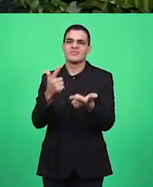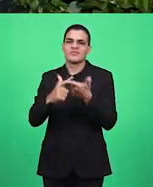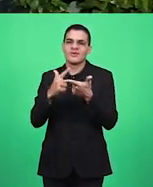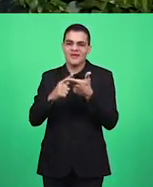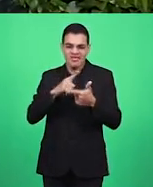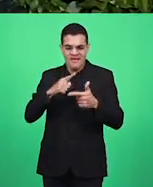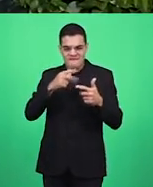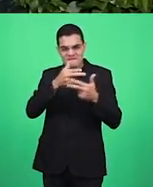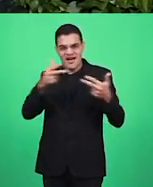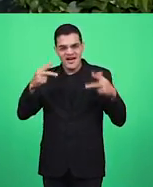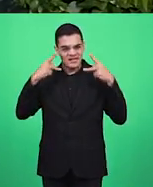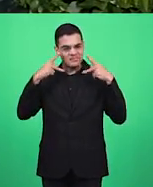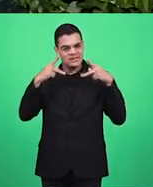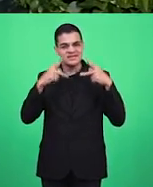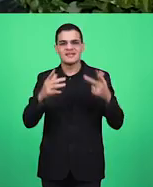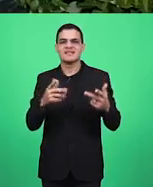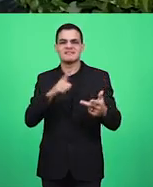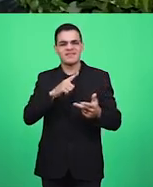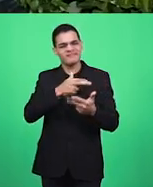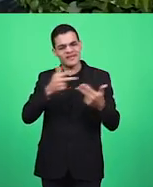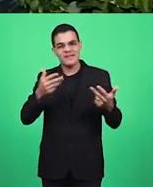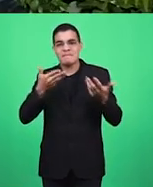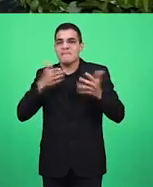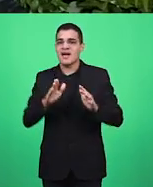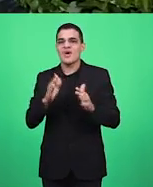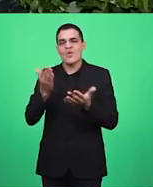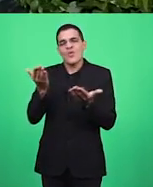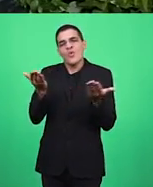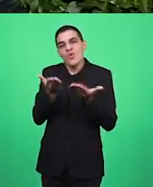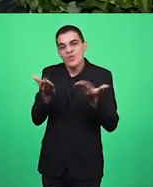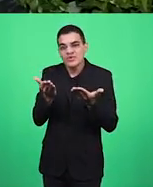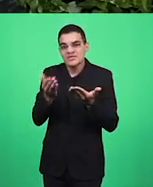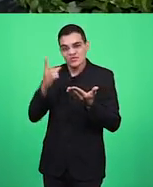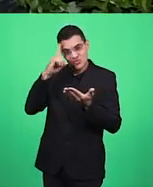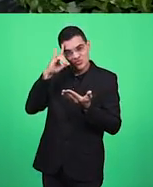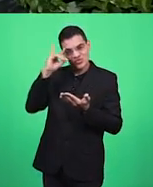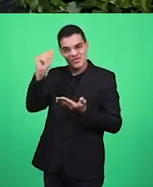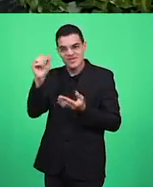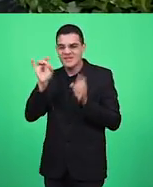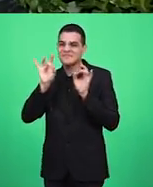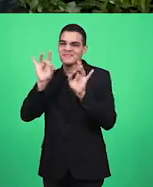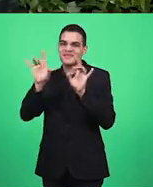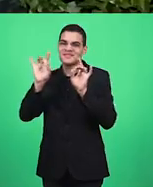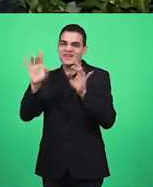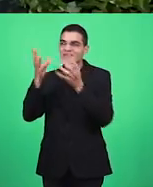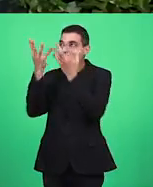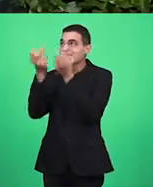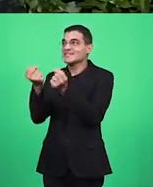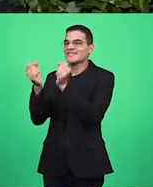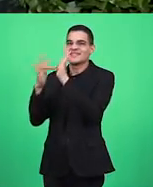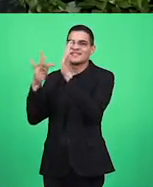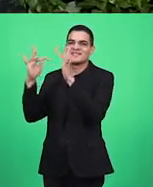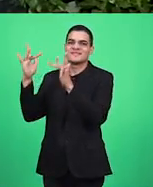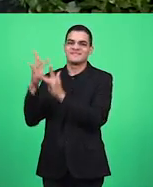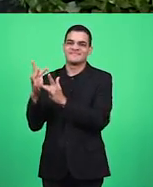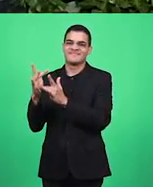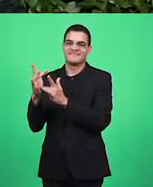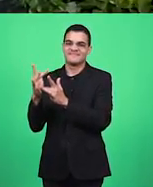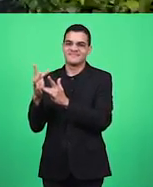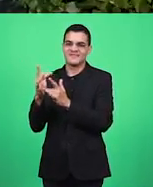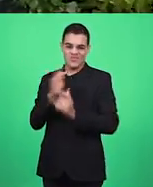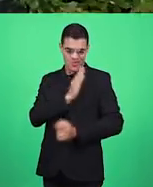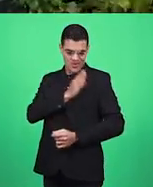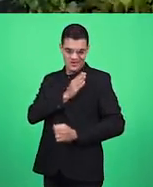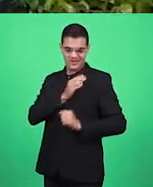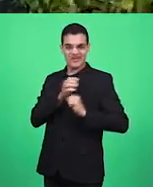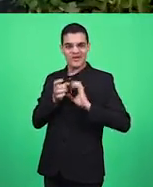Брат мой, сестра моя, есть много проповедей, может быть, ты уже слышал. Зачем ждать завтра? Сегодня день отличаешься, ныне день спасения.